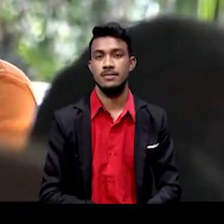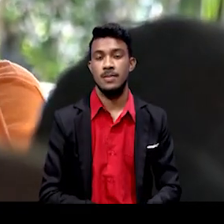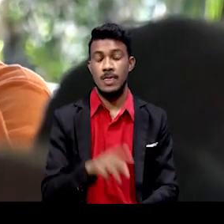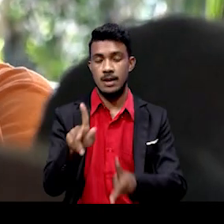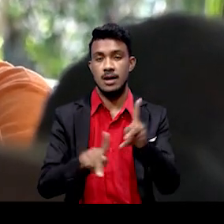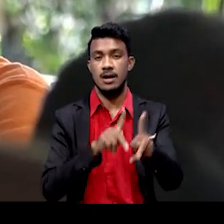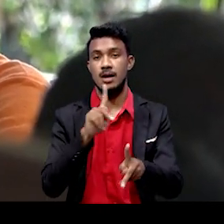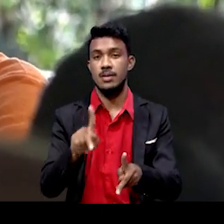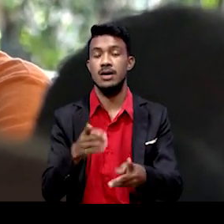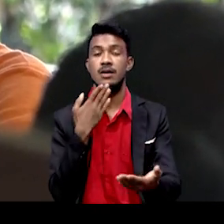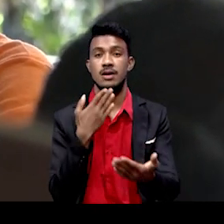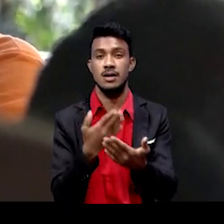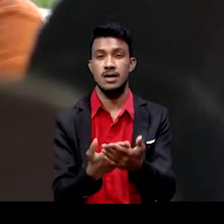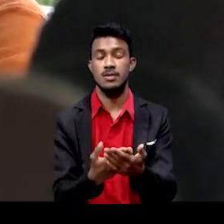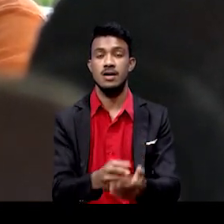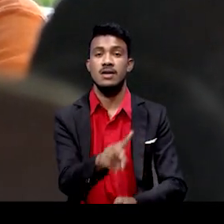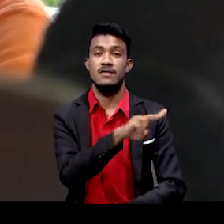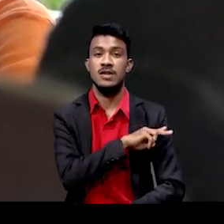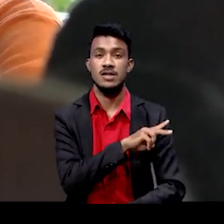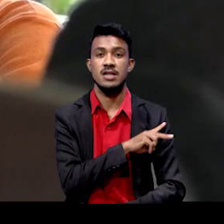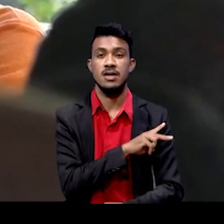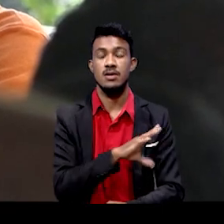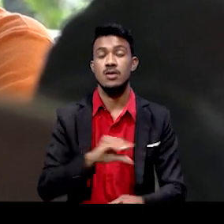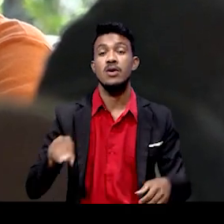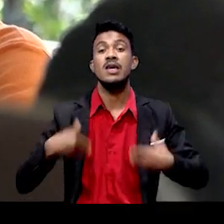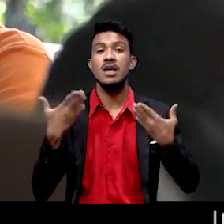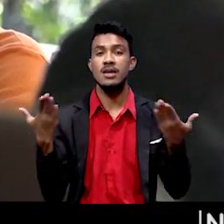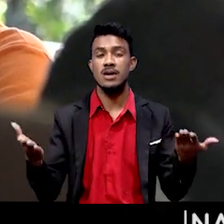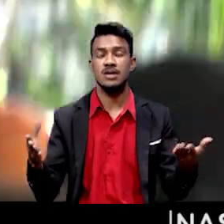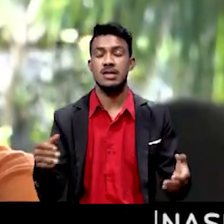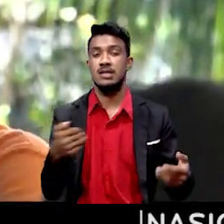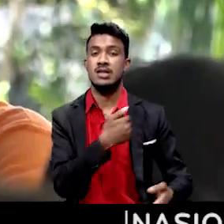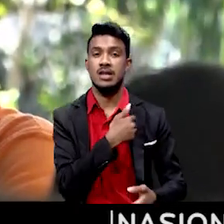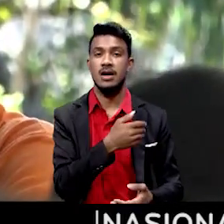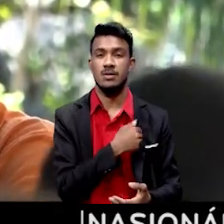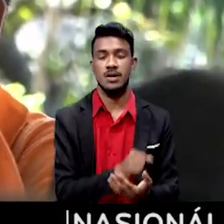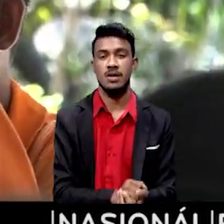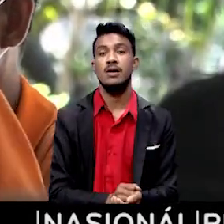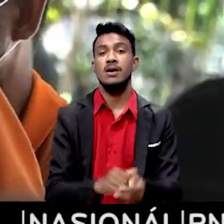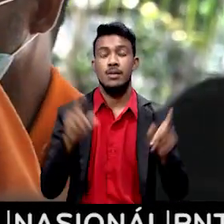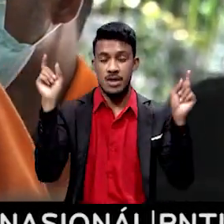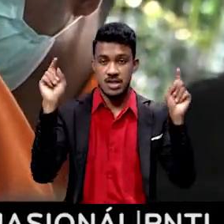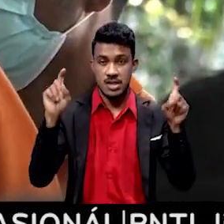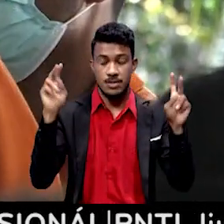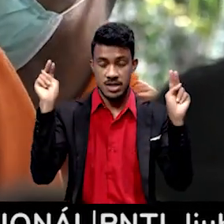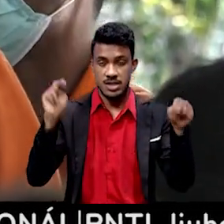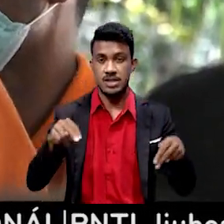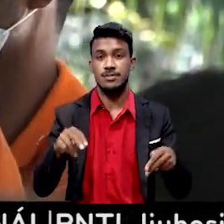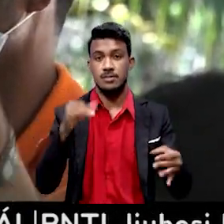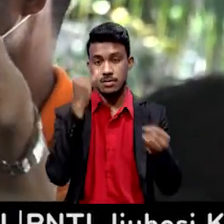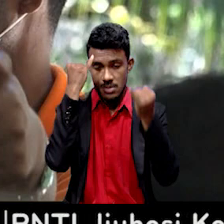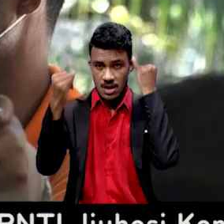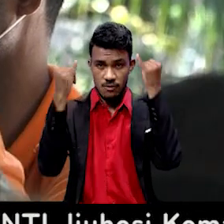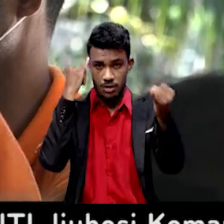populasi hira maka vaksinaona, no hira maksida ne persisa informasi kare, sira fo